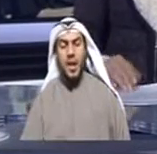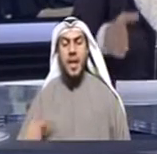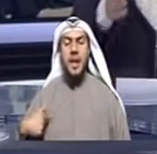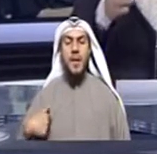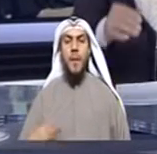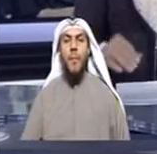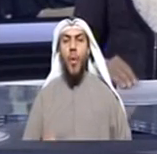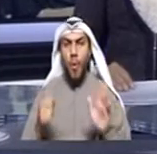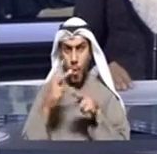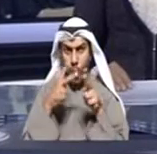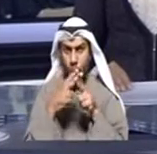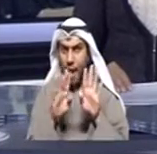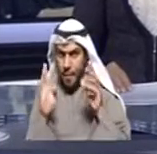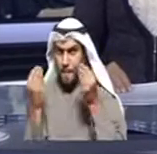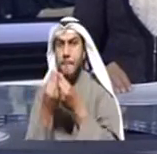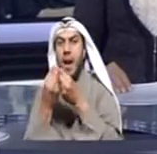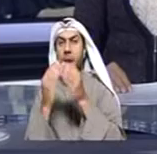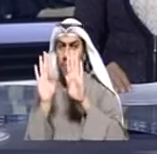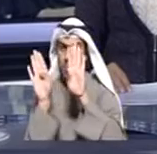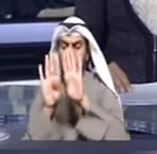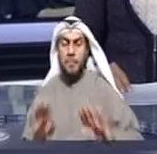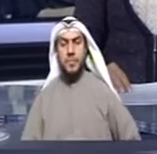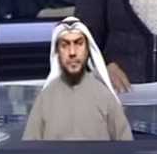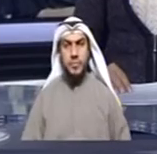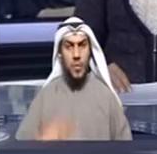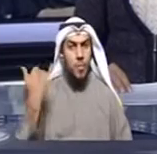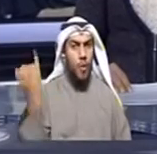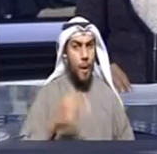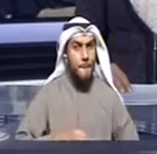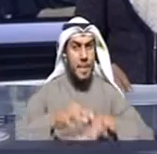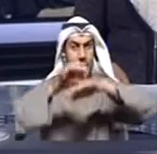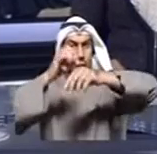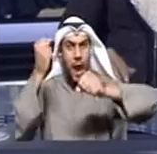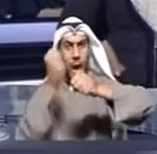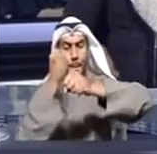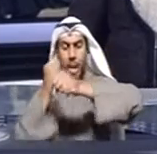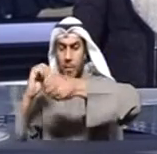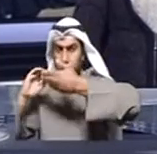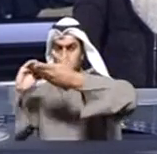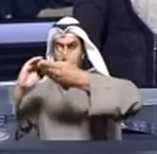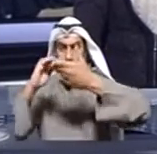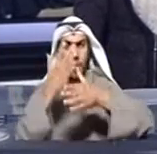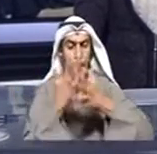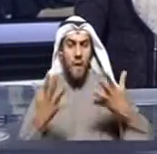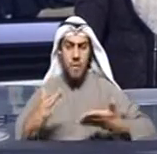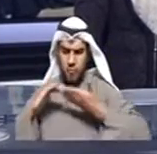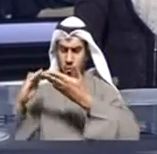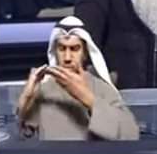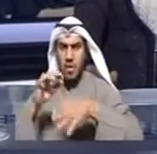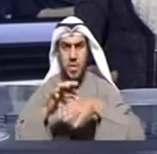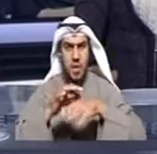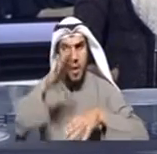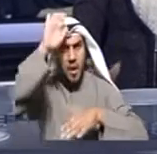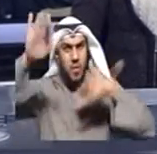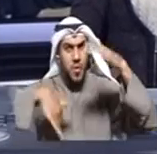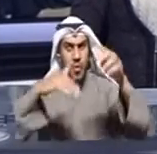نعم، ويأتي توزيع المساعدات في إطار الجهود الإنسانية لدولة الكويت، وذلك لتخفيف المعاناة عن النازحين